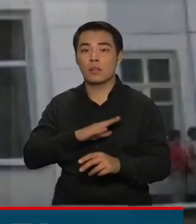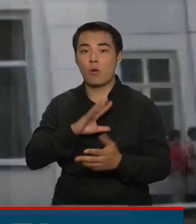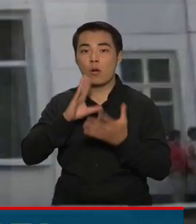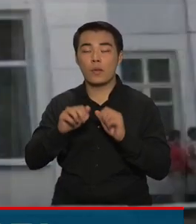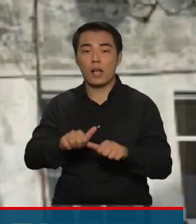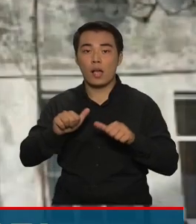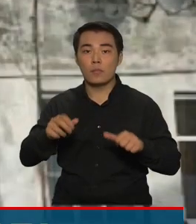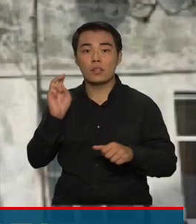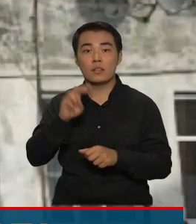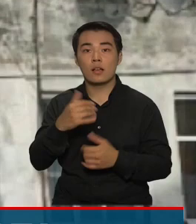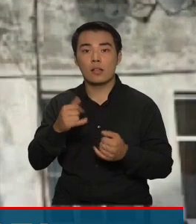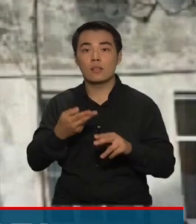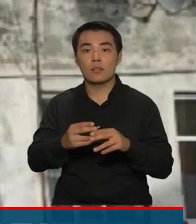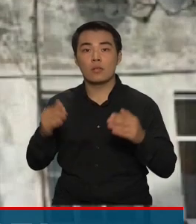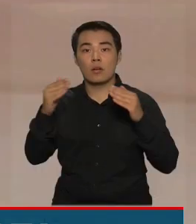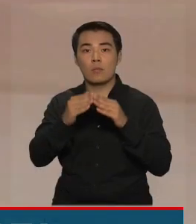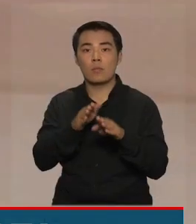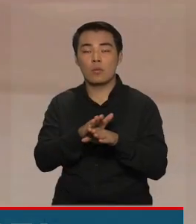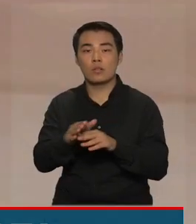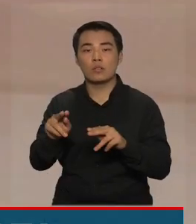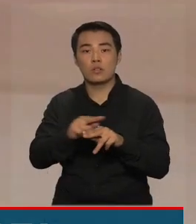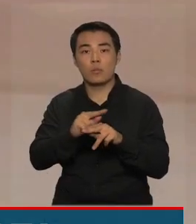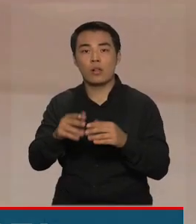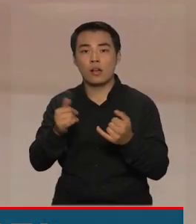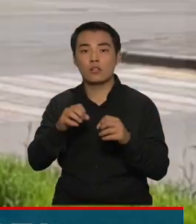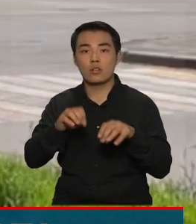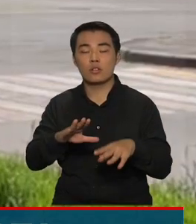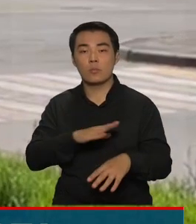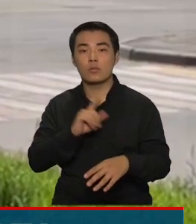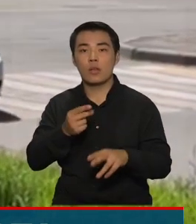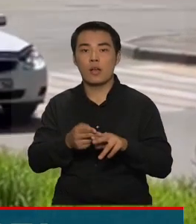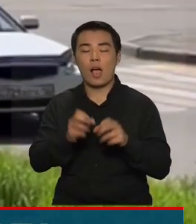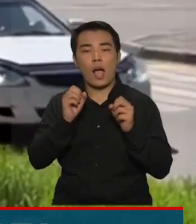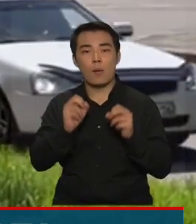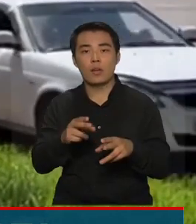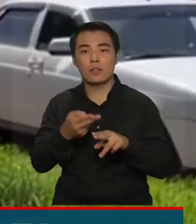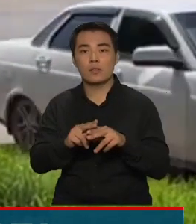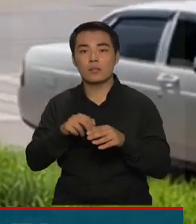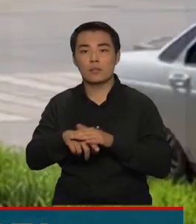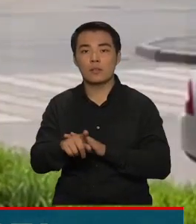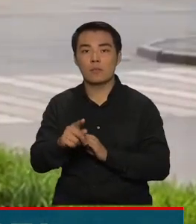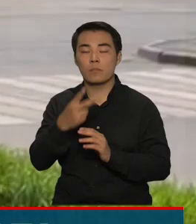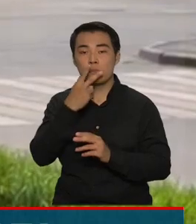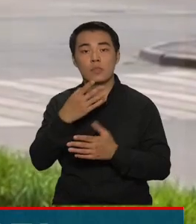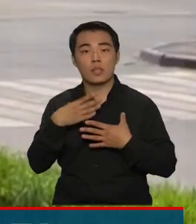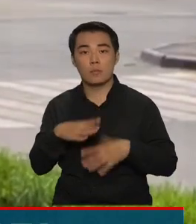құрылған комиссия келіп, ғимарат күрделі жөндеуден өту керек деген шешім шығарған. Бірақ ғимарат апатты жағдайда деп танылмаған.